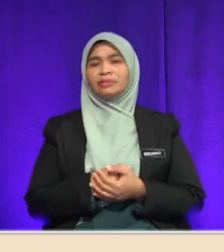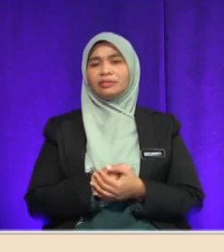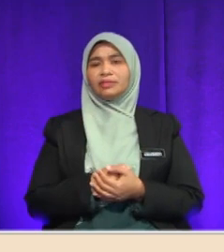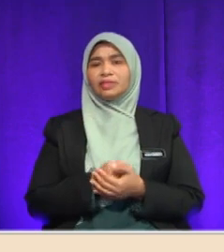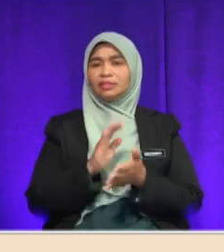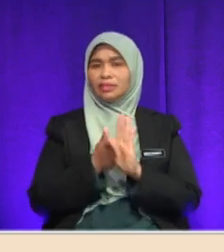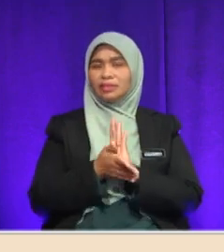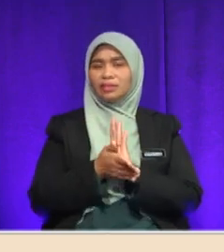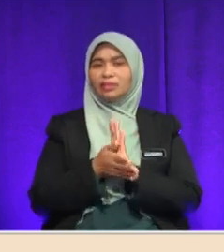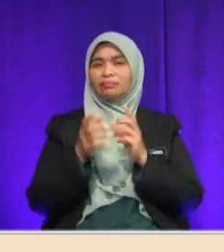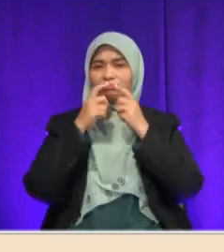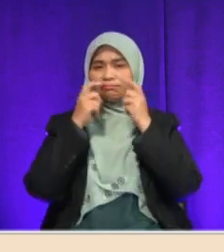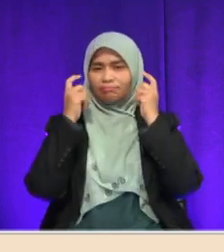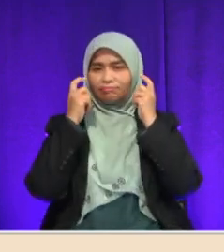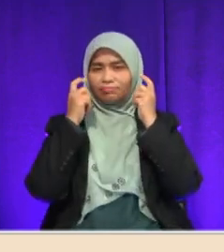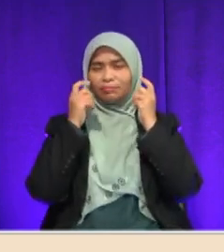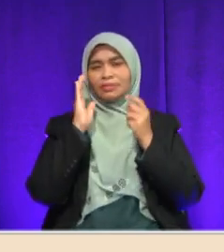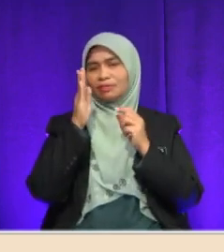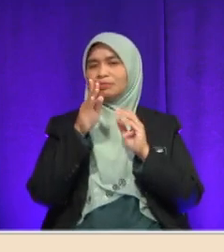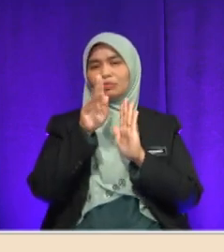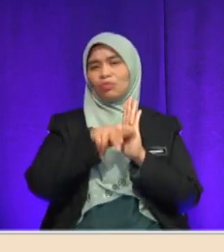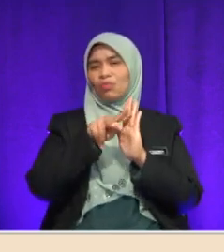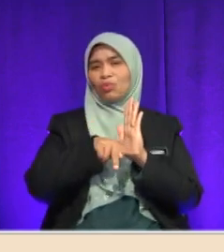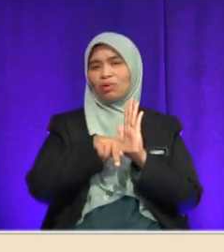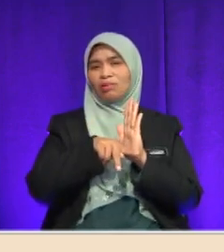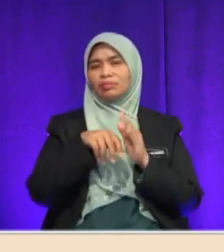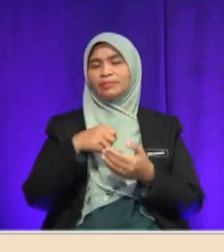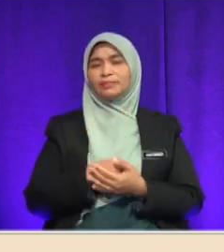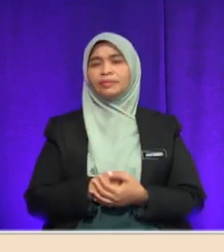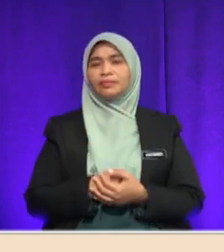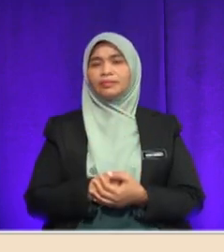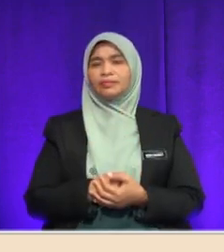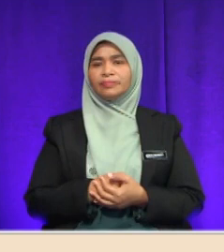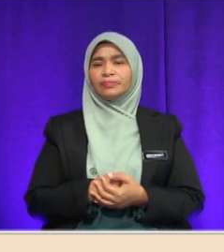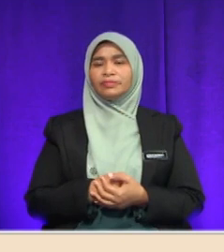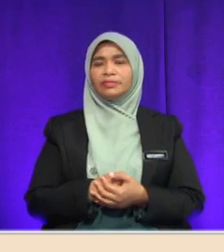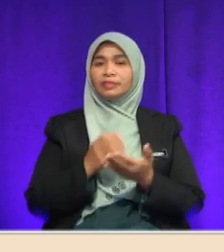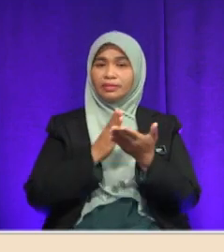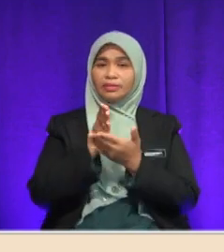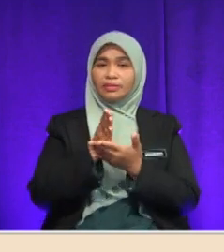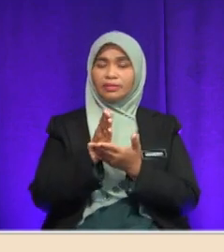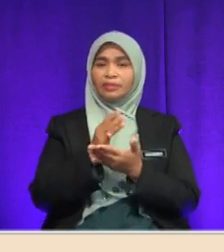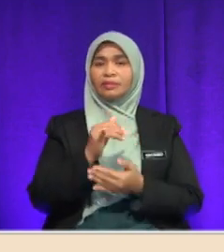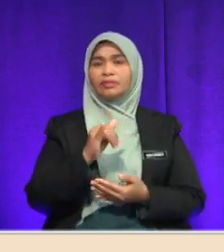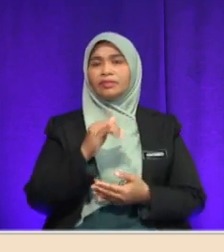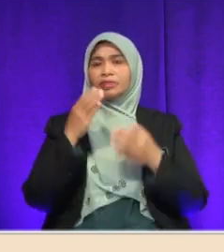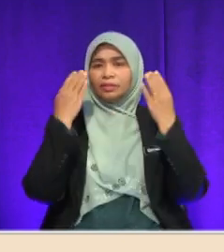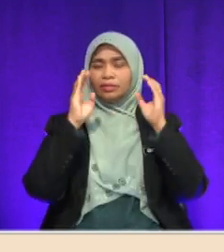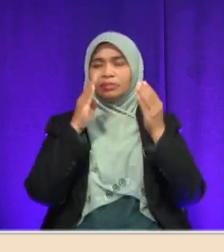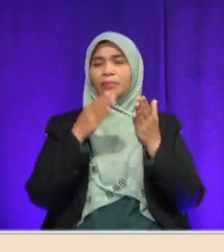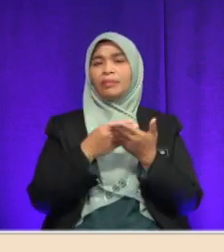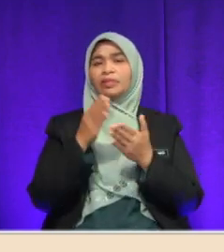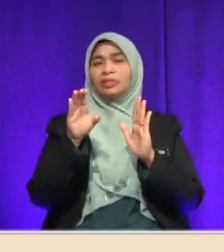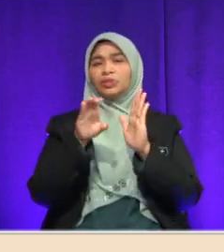ataupun pelitup muka tadi akan berkurang. Okey. Dah seterusnya saya cikgu bagi